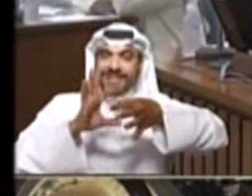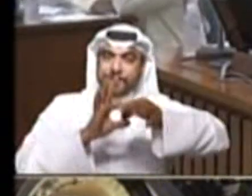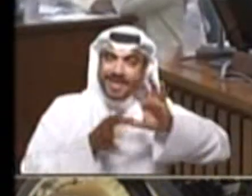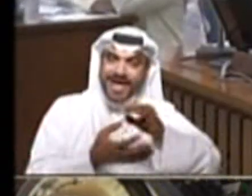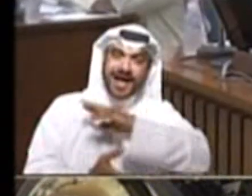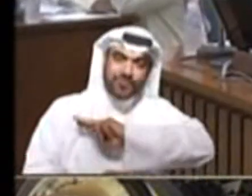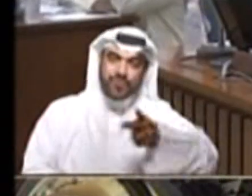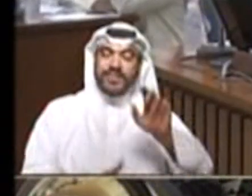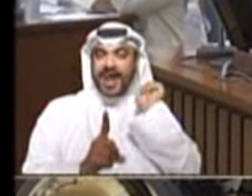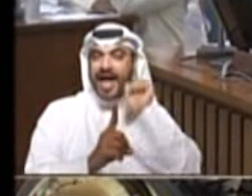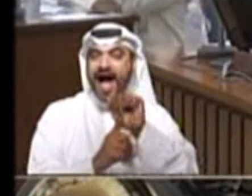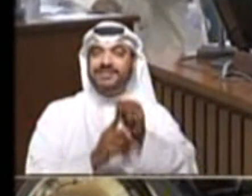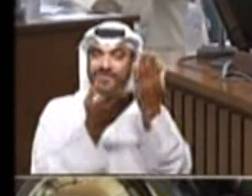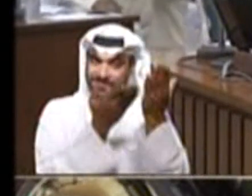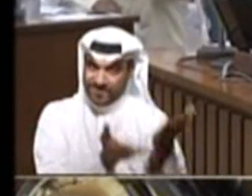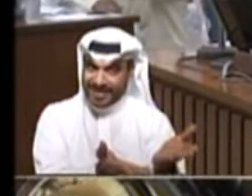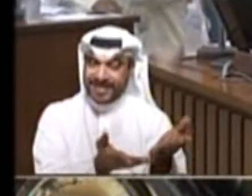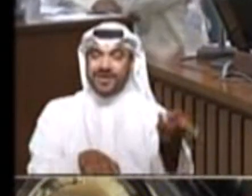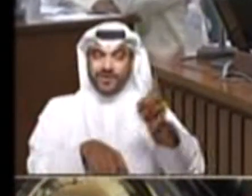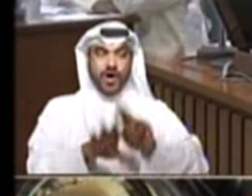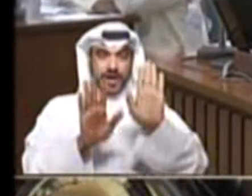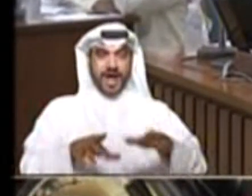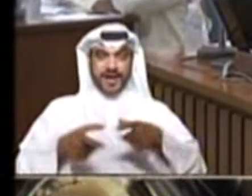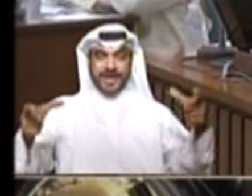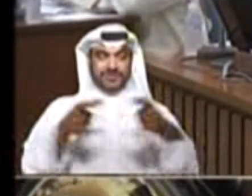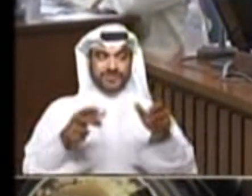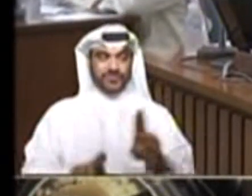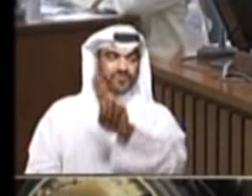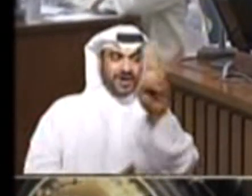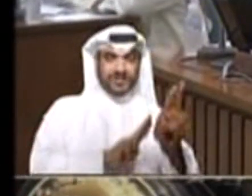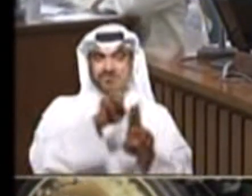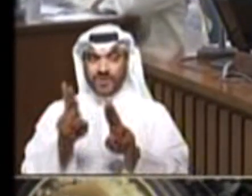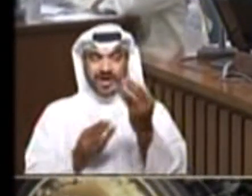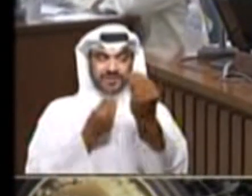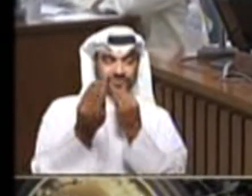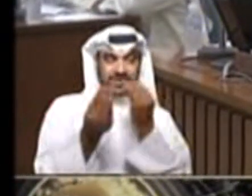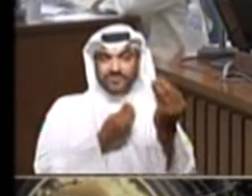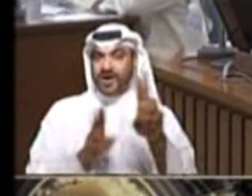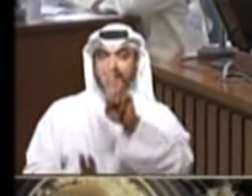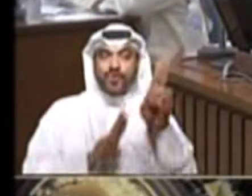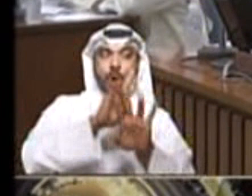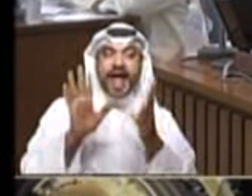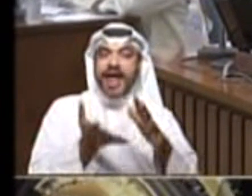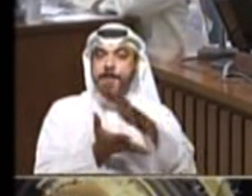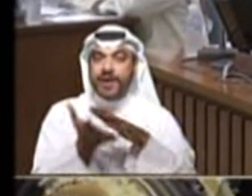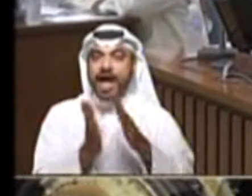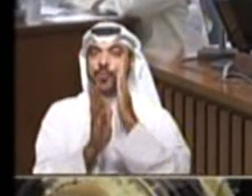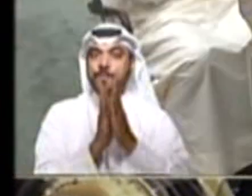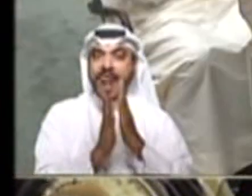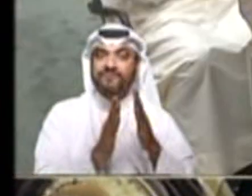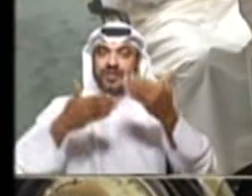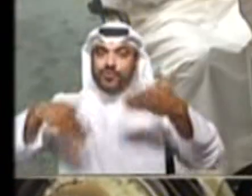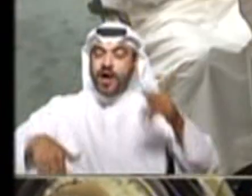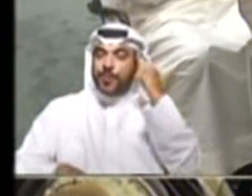والأندية المختصة بهذه الفئة، كانت الجلسة غنية بالمناقشات لقضايا ذوي الإعاقة